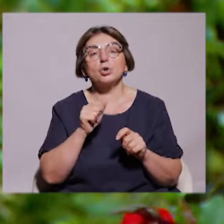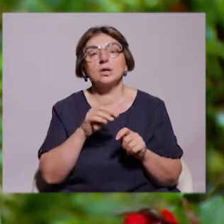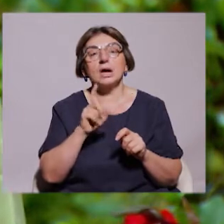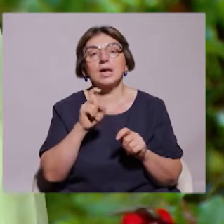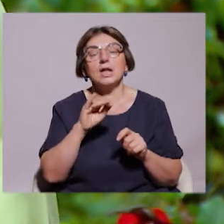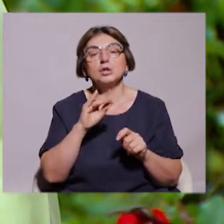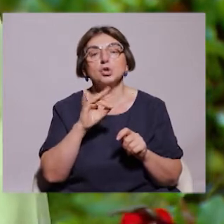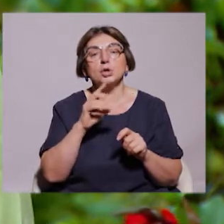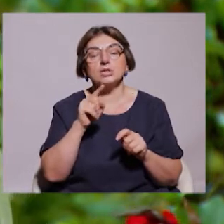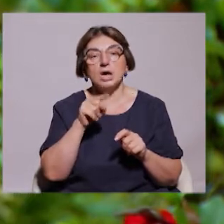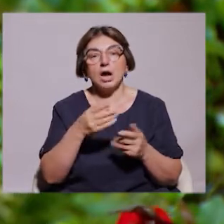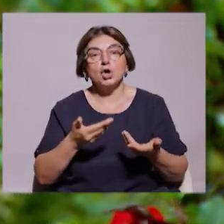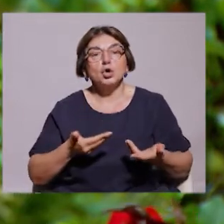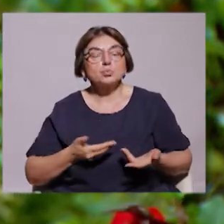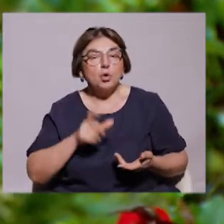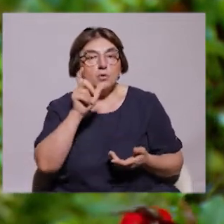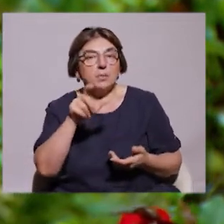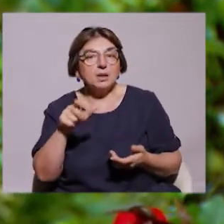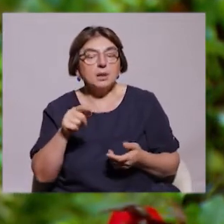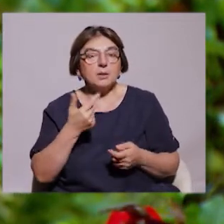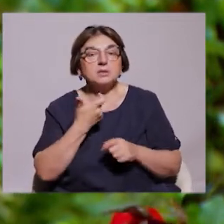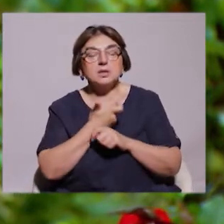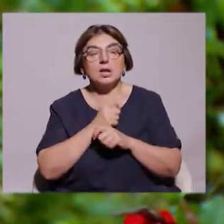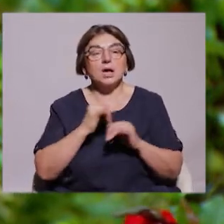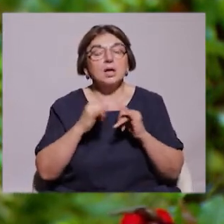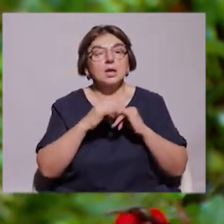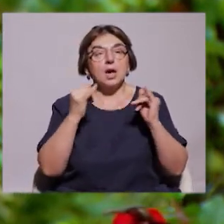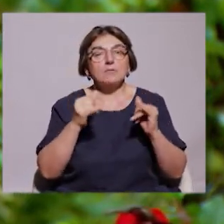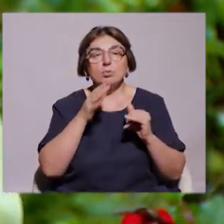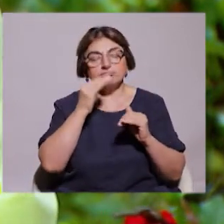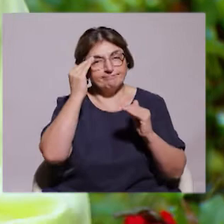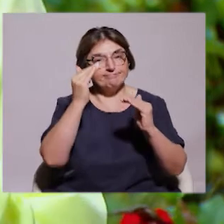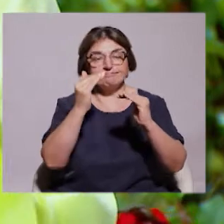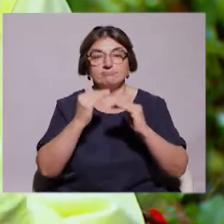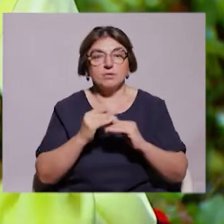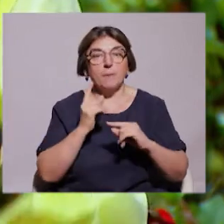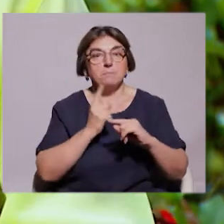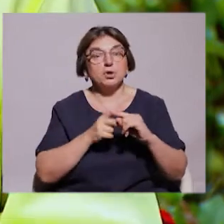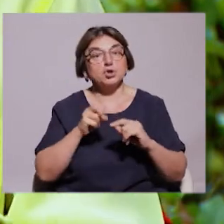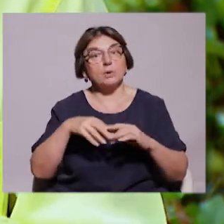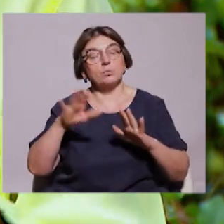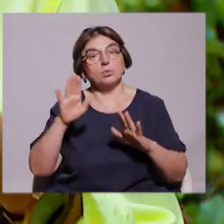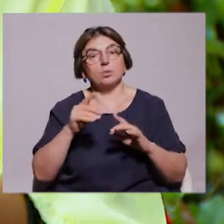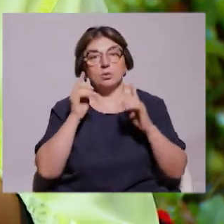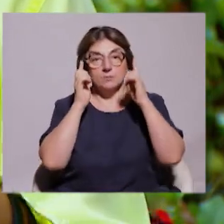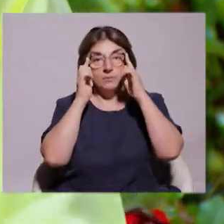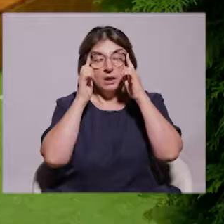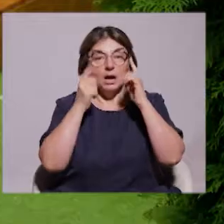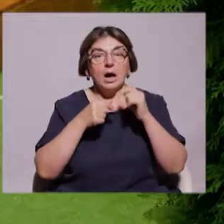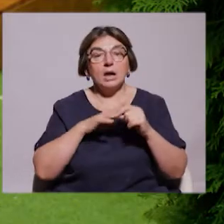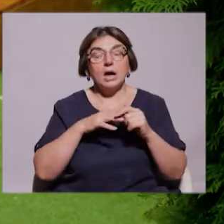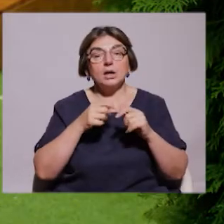ხალხი განვითარების დონით ძალიან დაბალ დონეზე იყვნენ ბერძნებთან შედარებით, რა თქმა უნდა. აქ საუბარი არის კულტურული, სოციალური, ეკონომიკური განვითარების